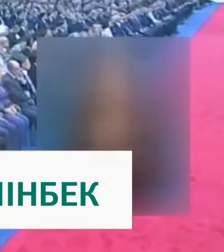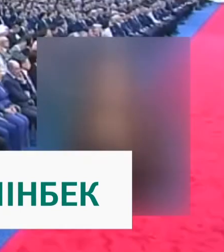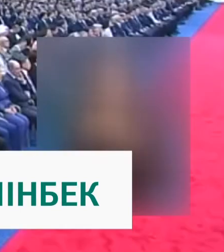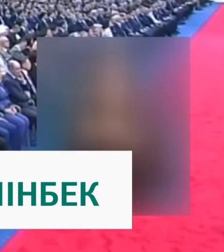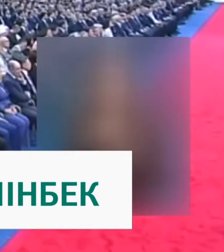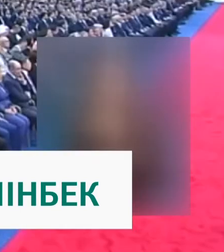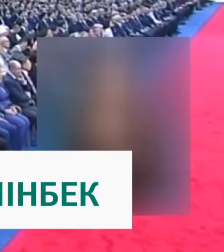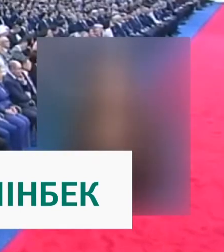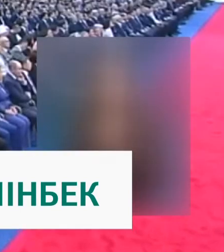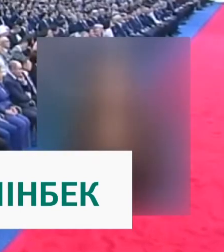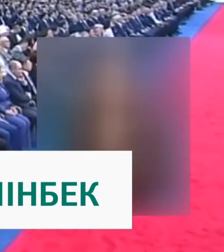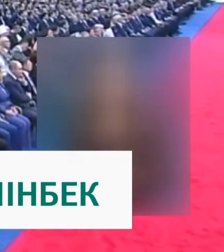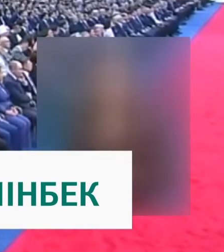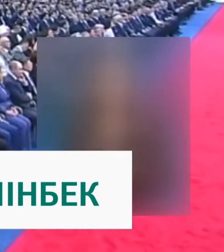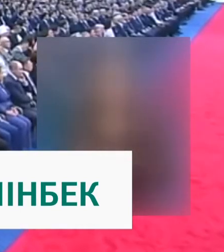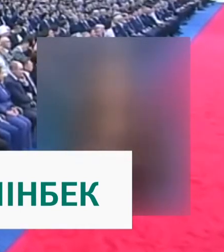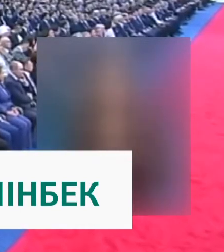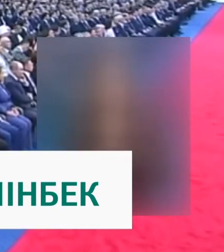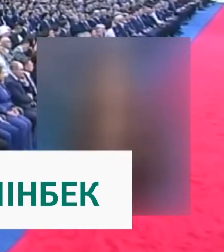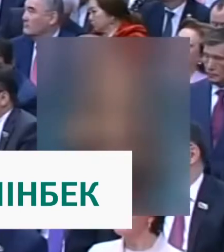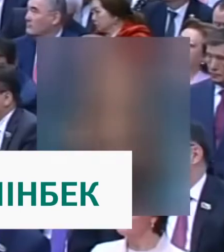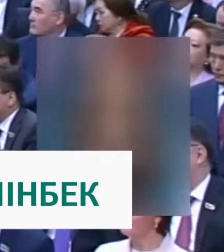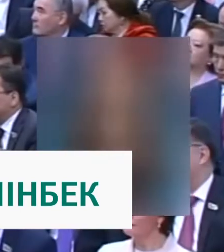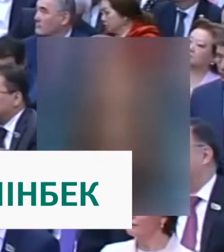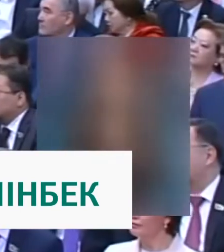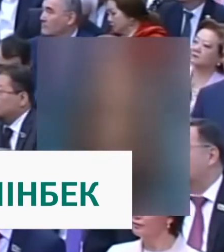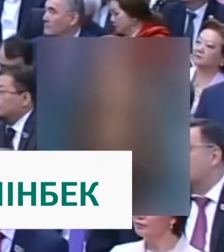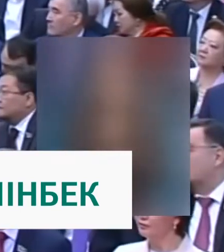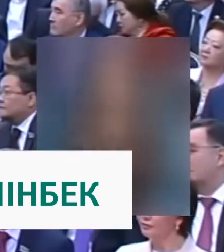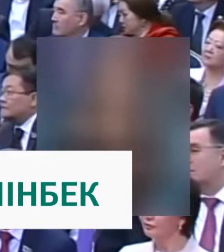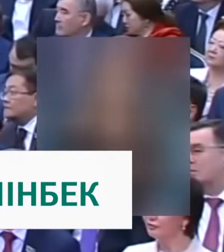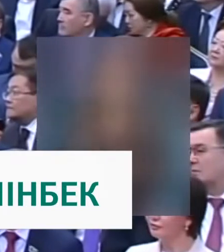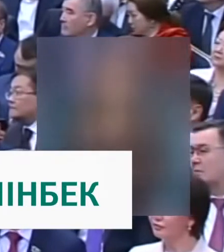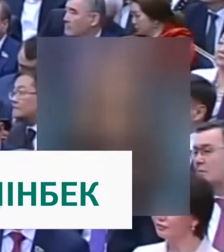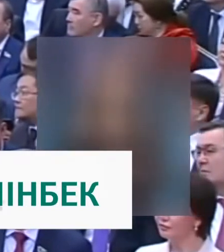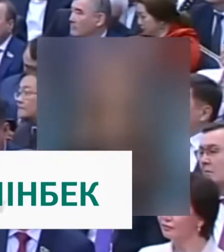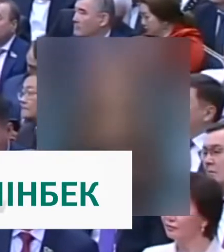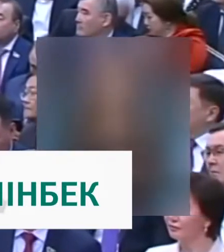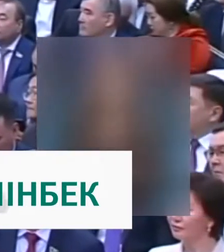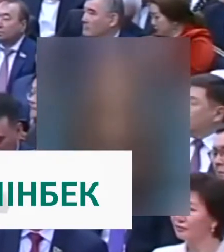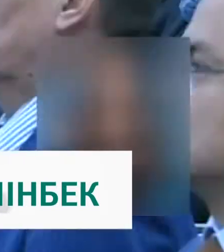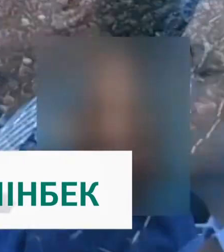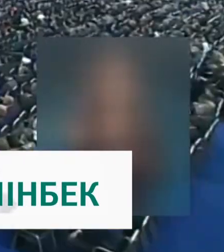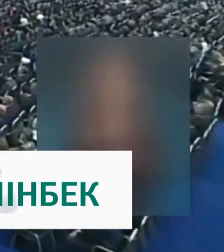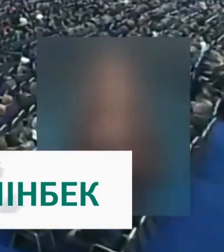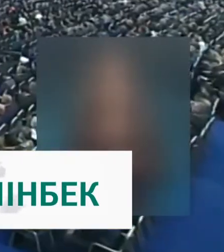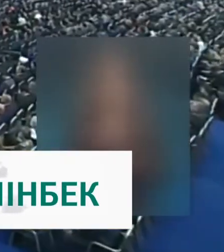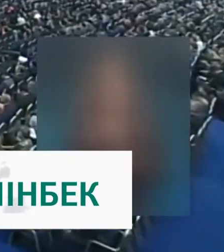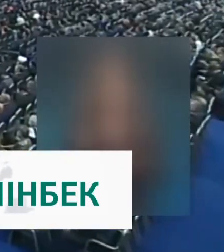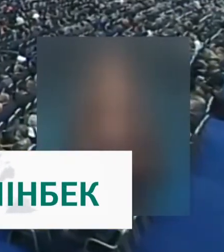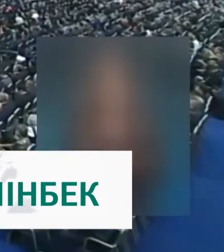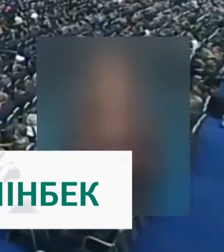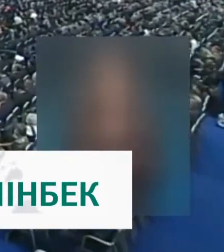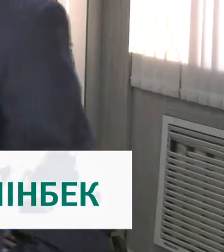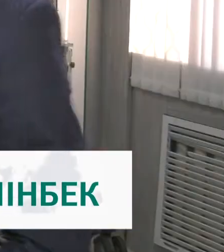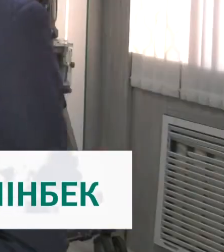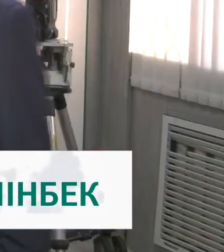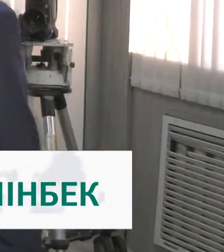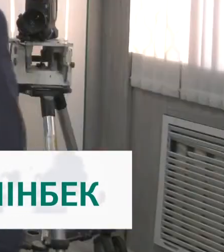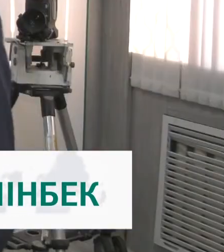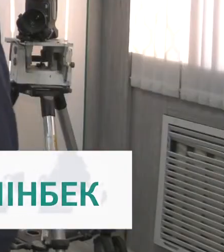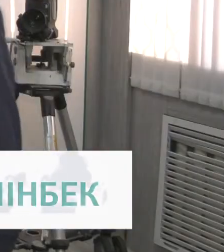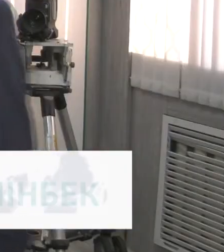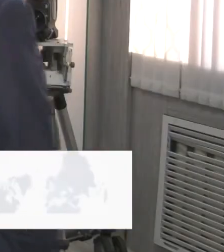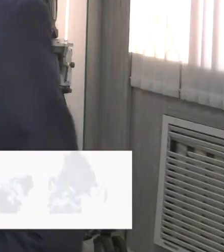отырып, жастарды қолдайтындығын жеткізді. Ұлықтауға қатысқан Нұрдәулет Махамбетов президент үмітін ақтауға барымызды саламыз дейді.